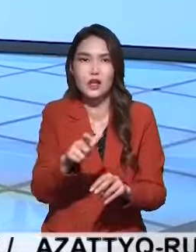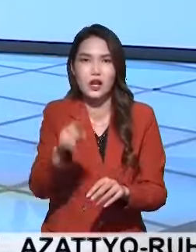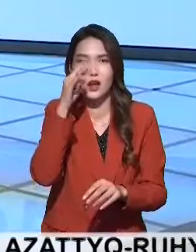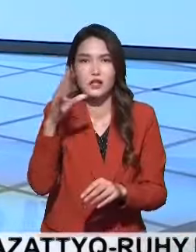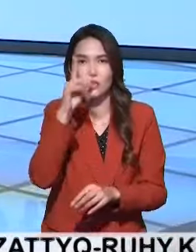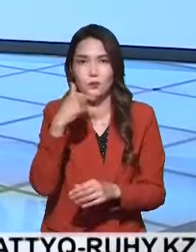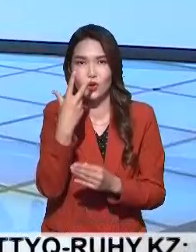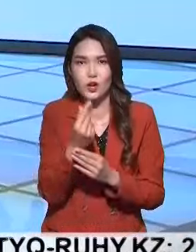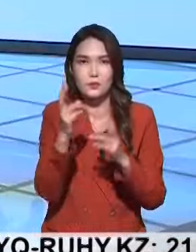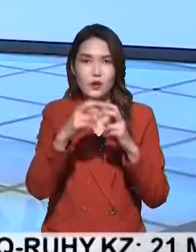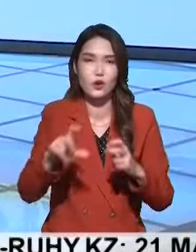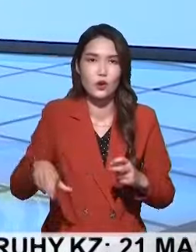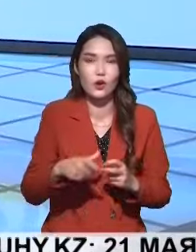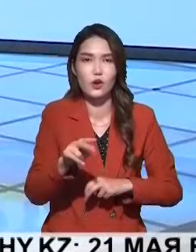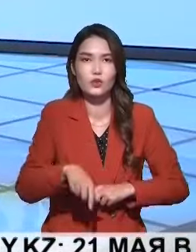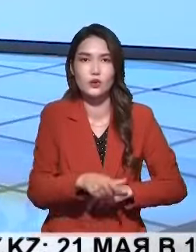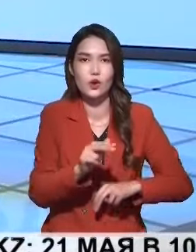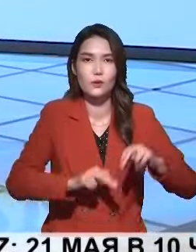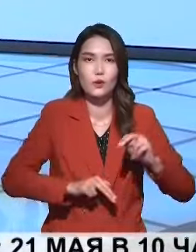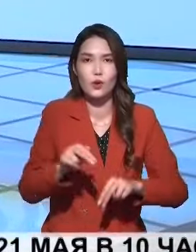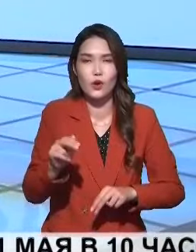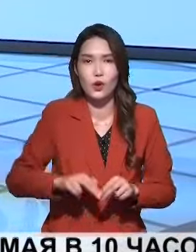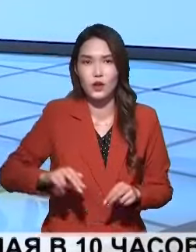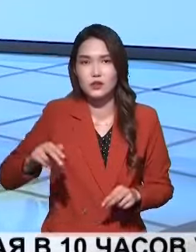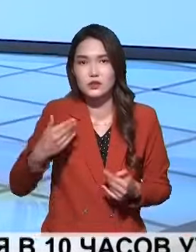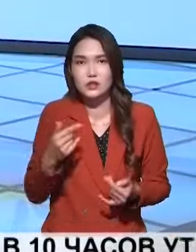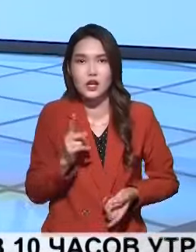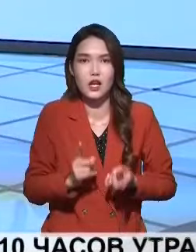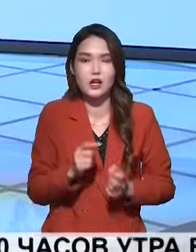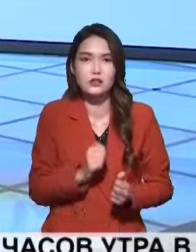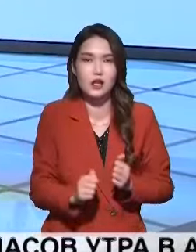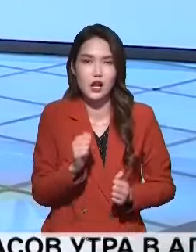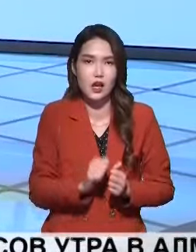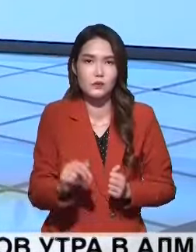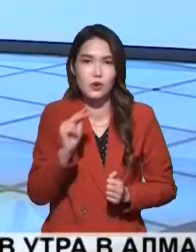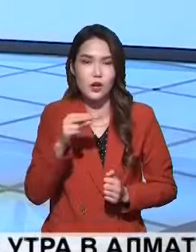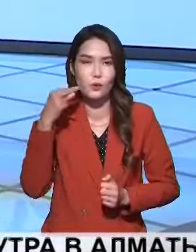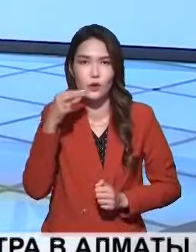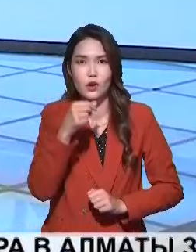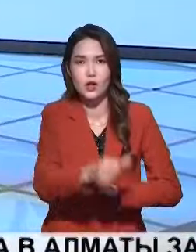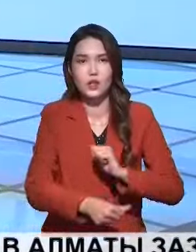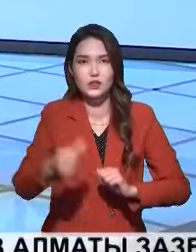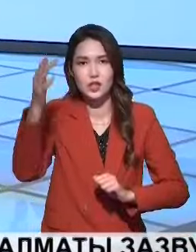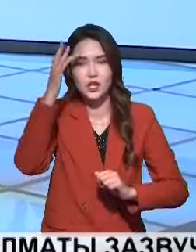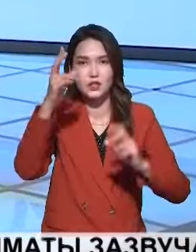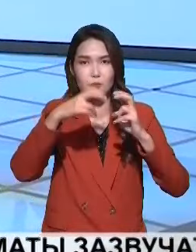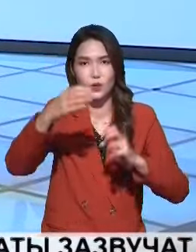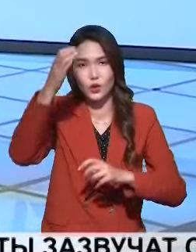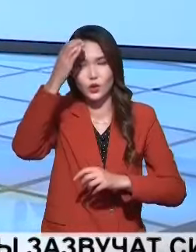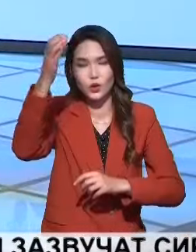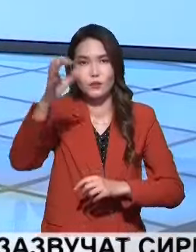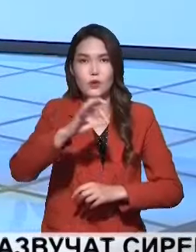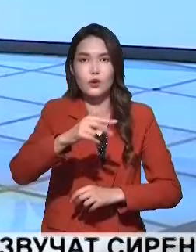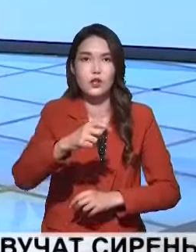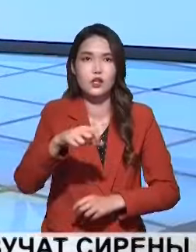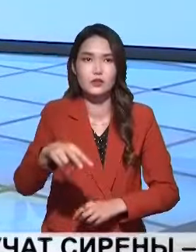лично проверить ход дорожного строительства. К слову, проект будет действовать на постоянной основе, а качество материалов намерены проверять ученые. Ольга